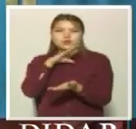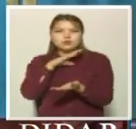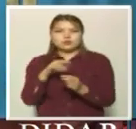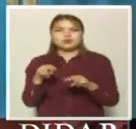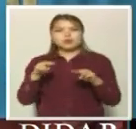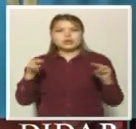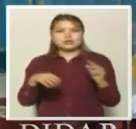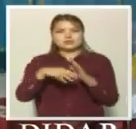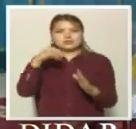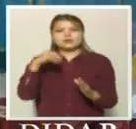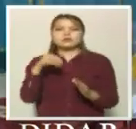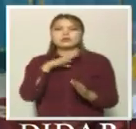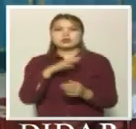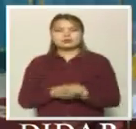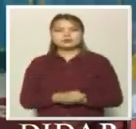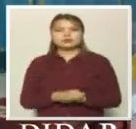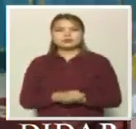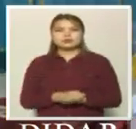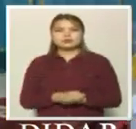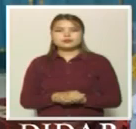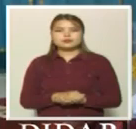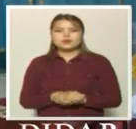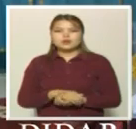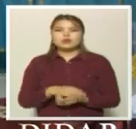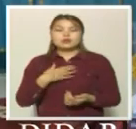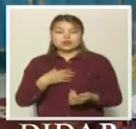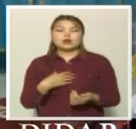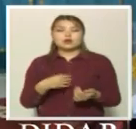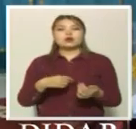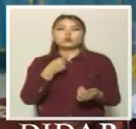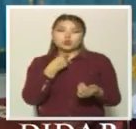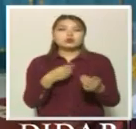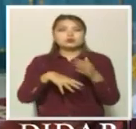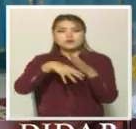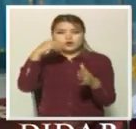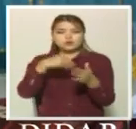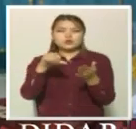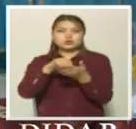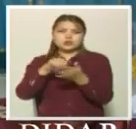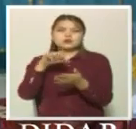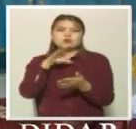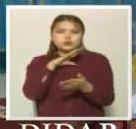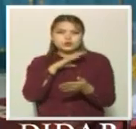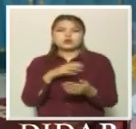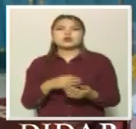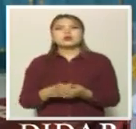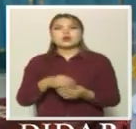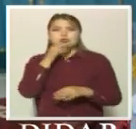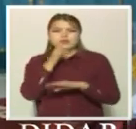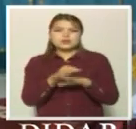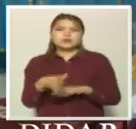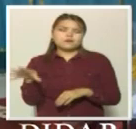политическом мероприятии я проголосовала и как гражданин республики Казахстана выполнила свой долг